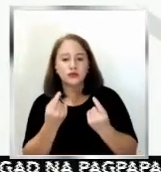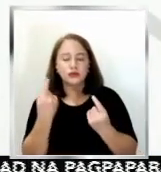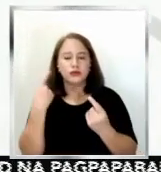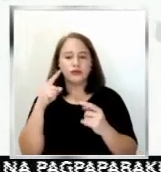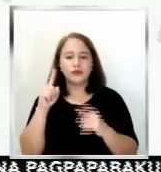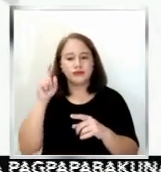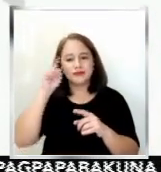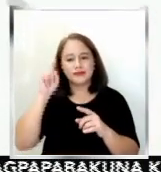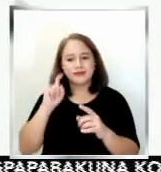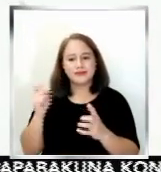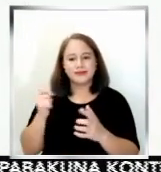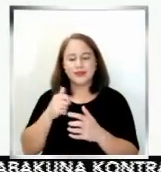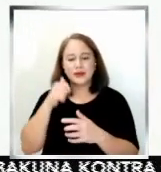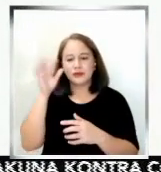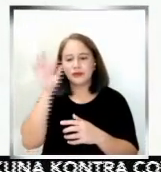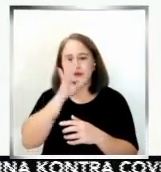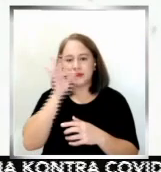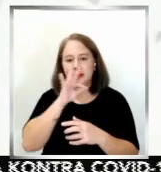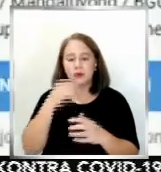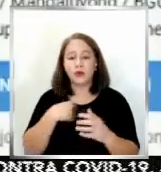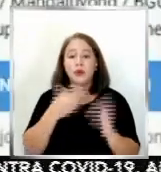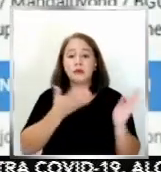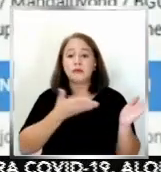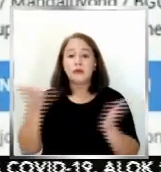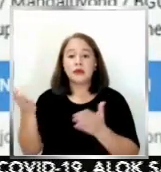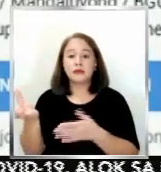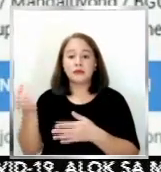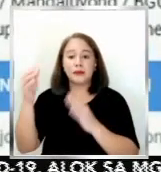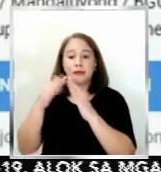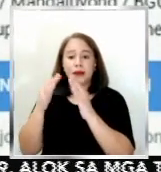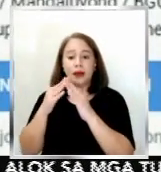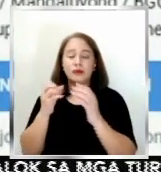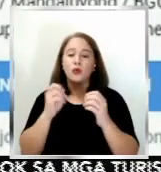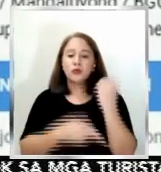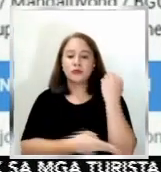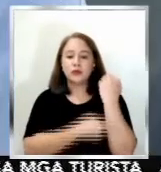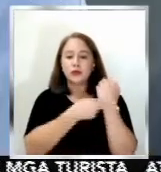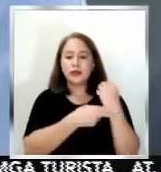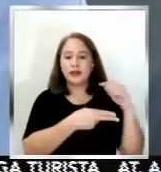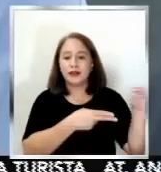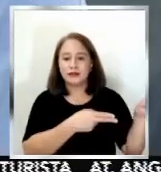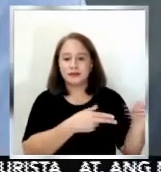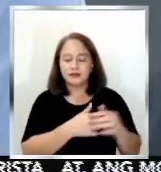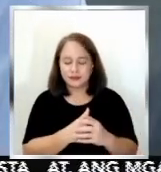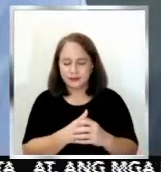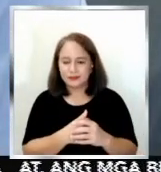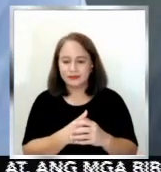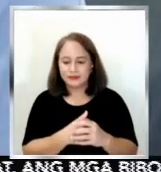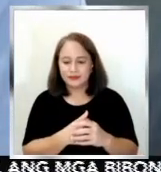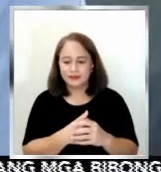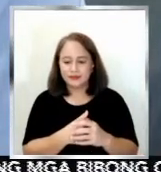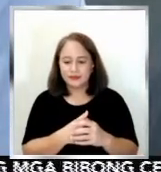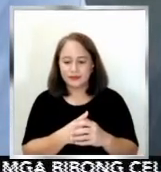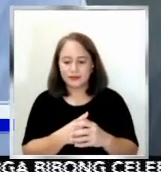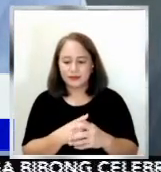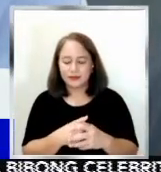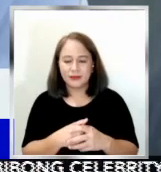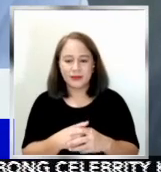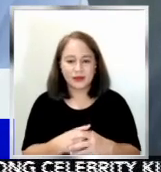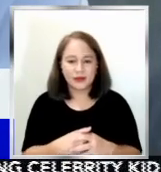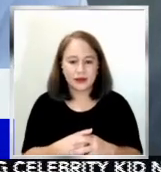Pilipina na door-to-door na iahatid sa bahay o hotel na pinili ng parokyano. Chinese in nationality or